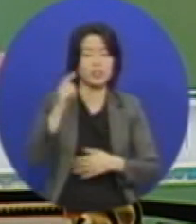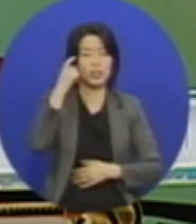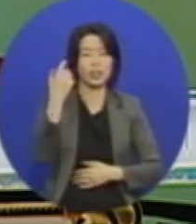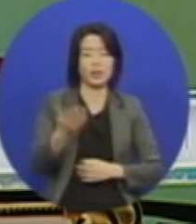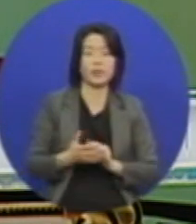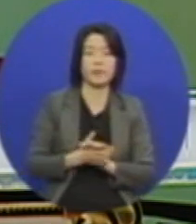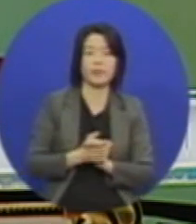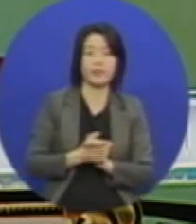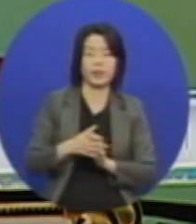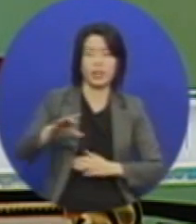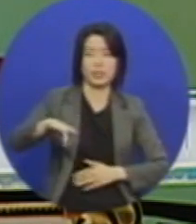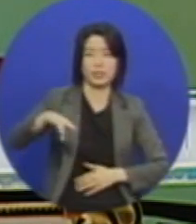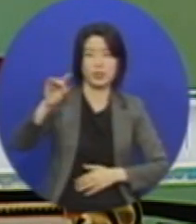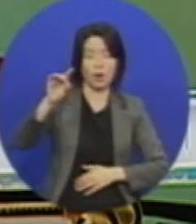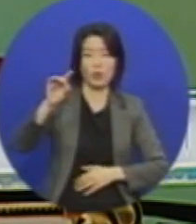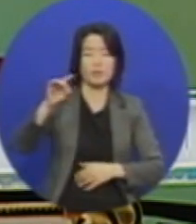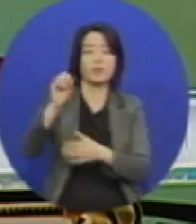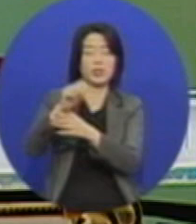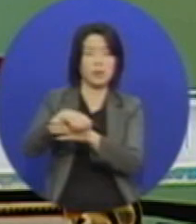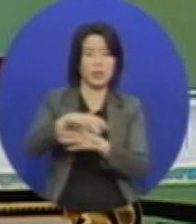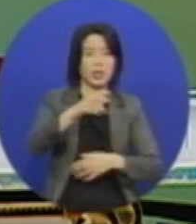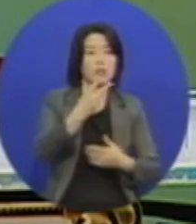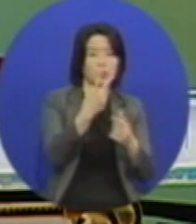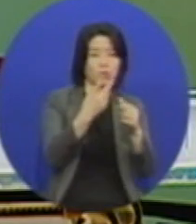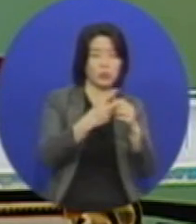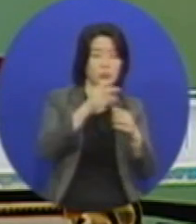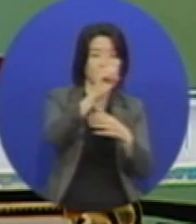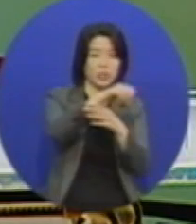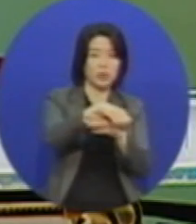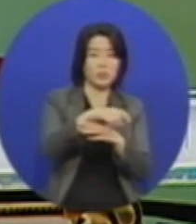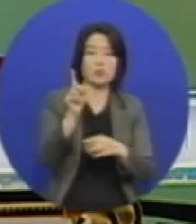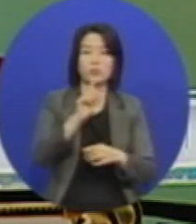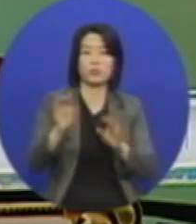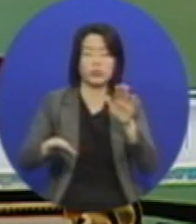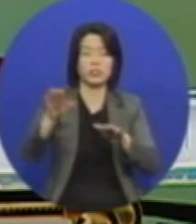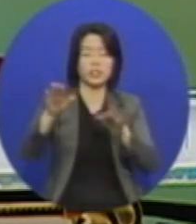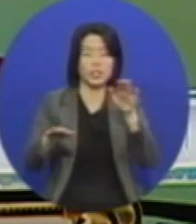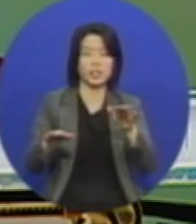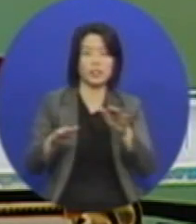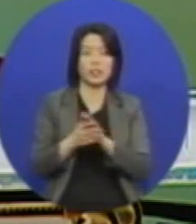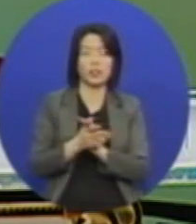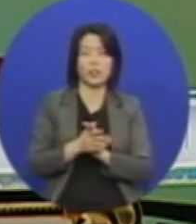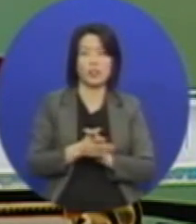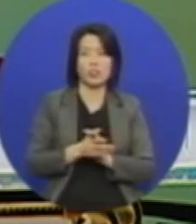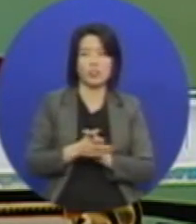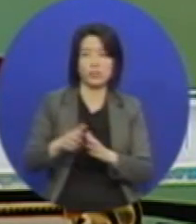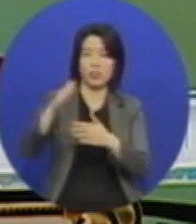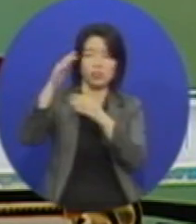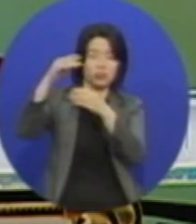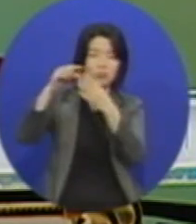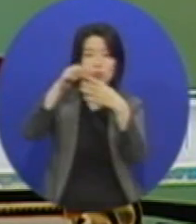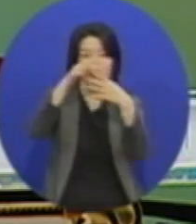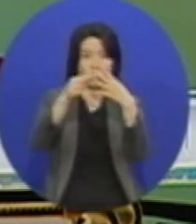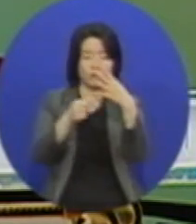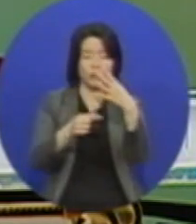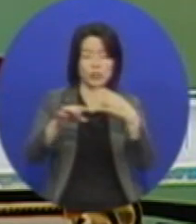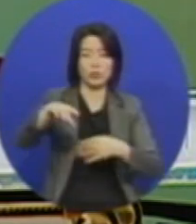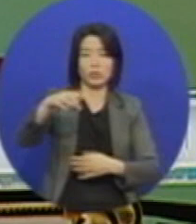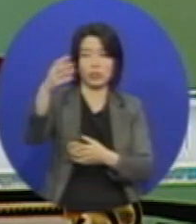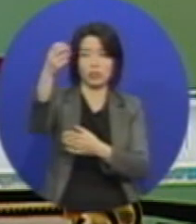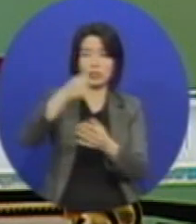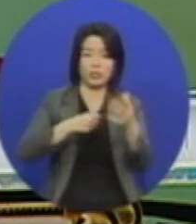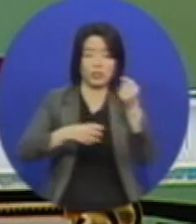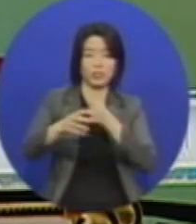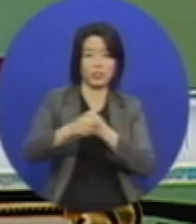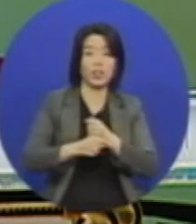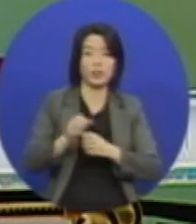첫 열매와 두번째 열매가 무슨 잘게 있겠어요 그쵸 그러나 순서대로 첫번째 난 것일 뿐이죠